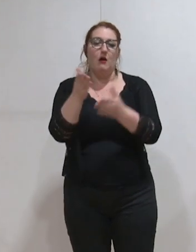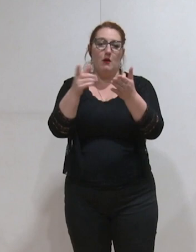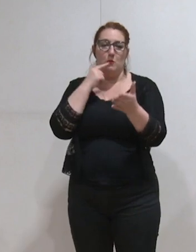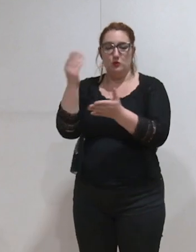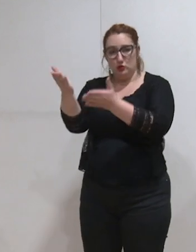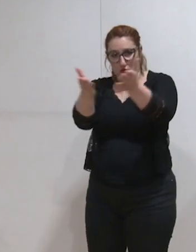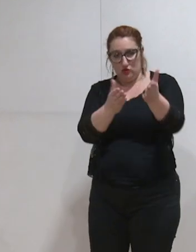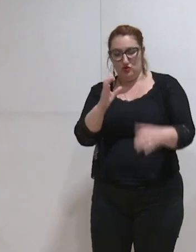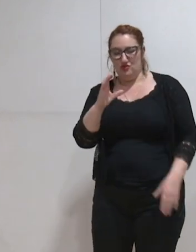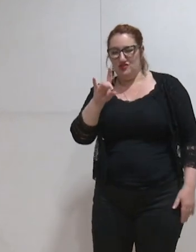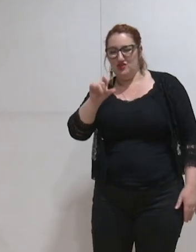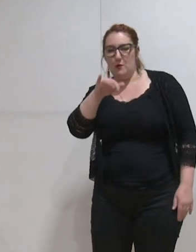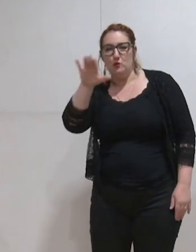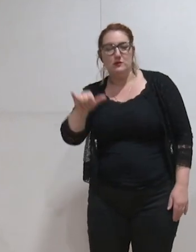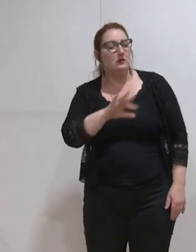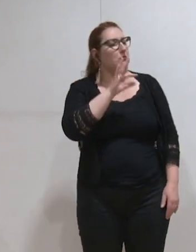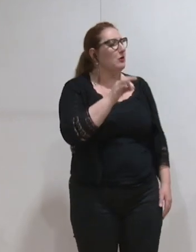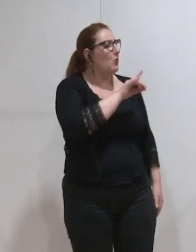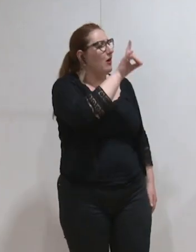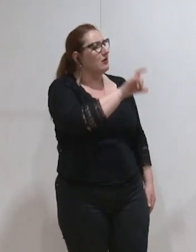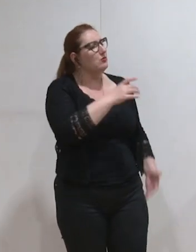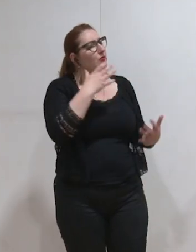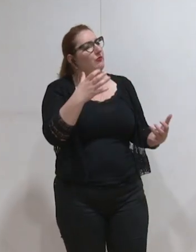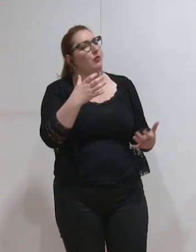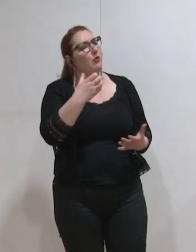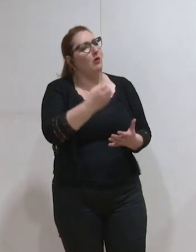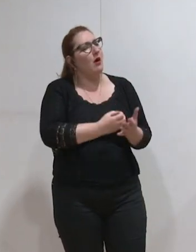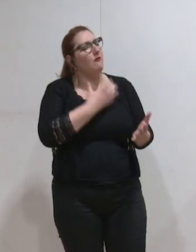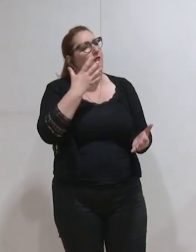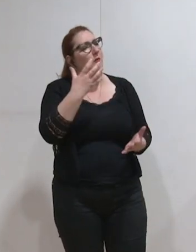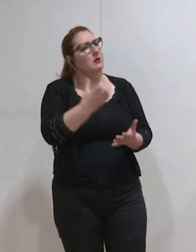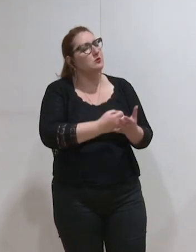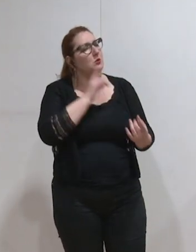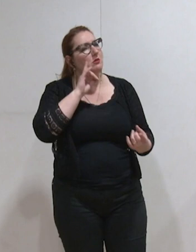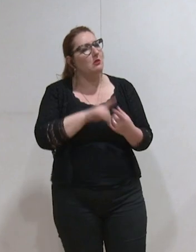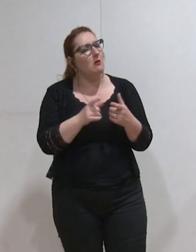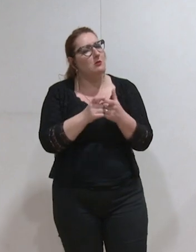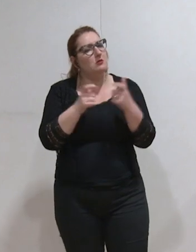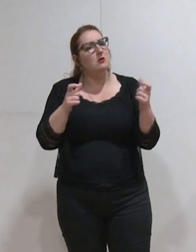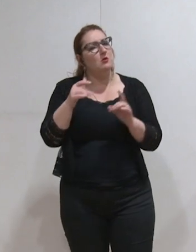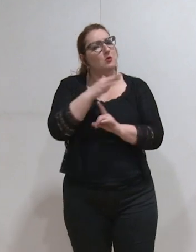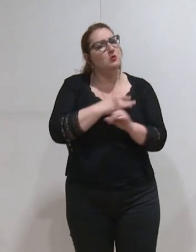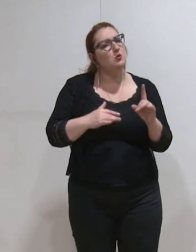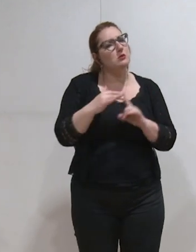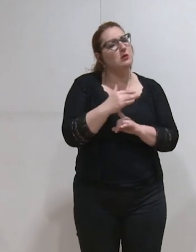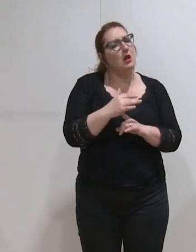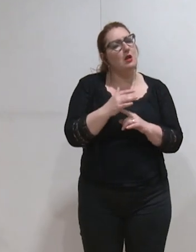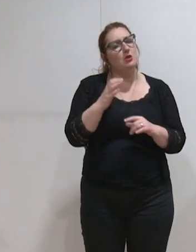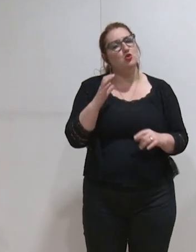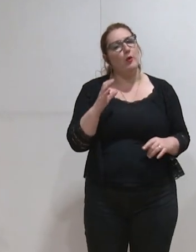nous nous donner quelques information sur le centre social chier Beria